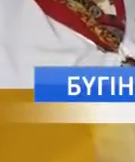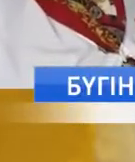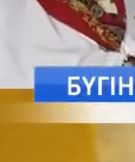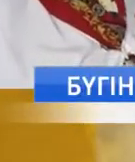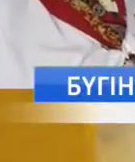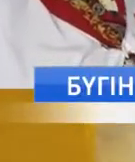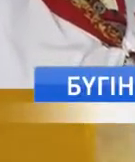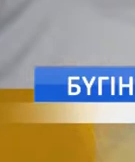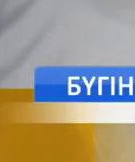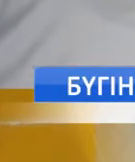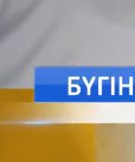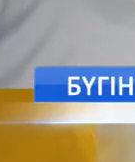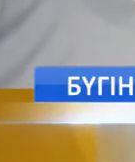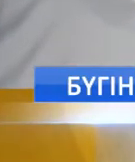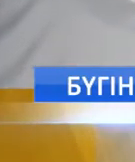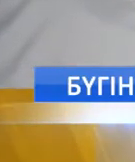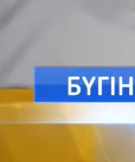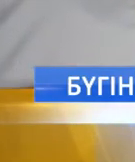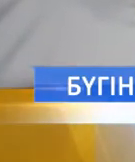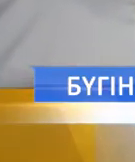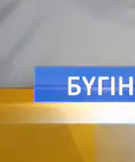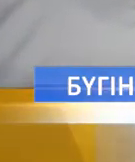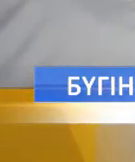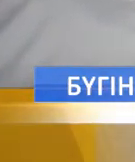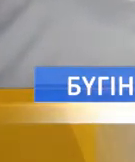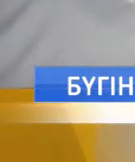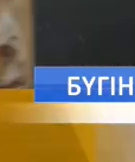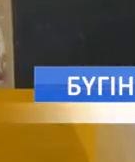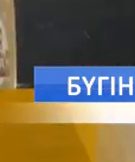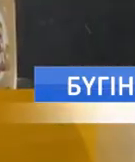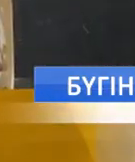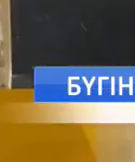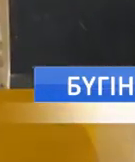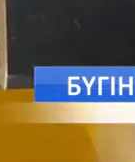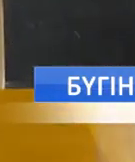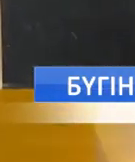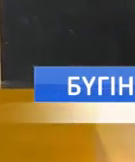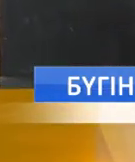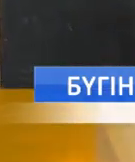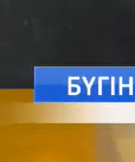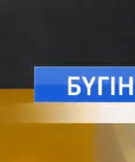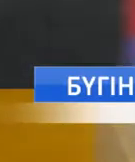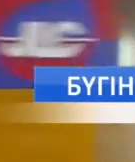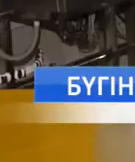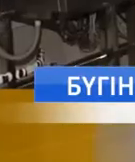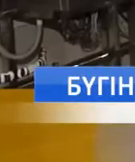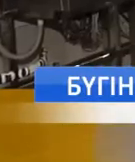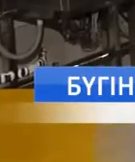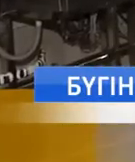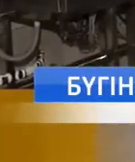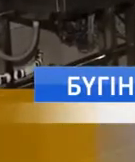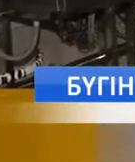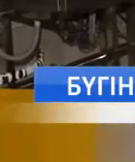Бүгін Алматы облысына жұмыс сапармен президент жандағы әйелдерісі және отбасылық демографиялық саясат жөндегі ұлттық комиссия өкілдер